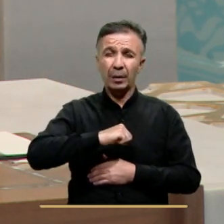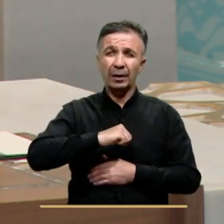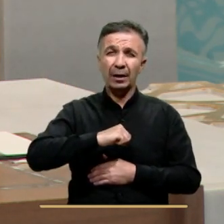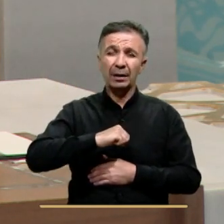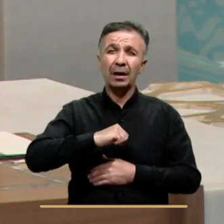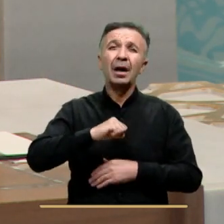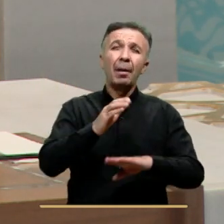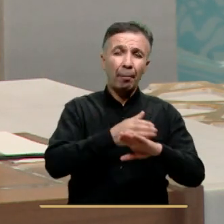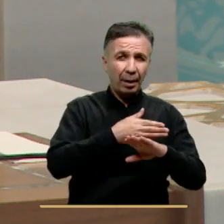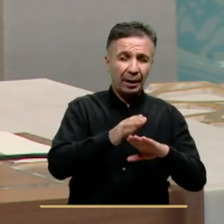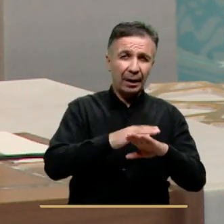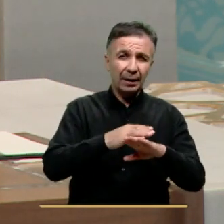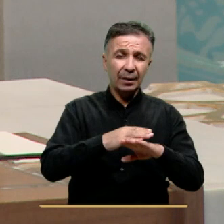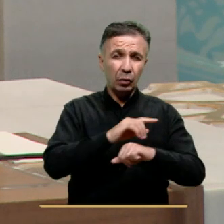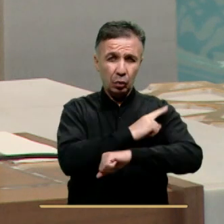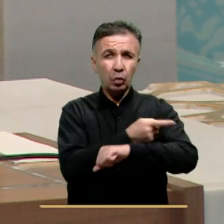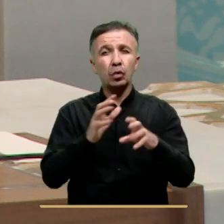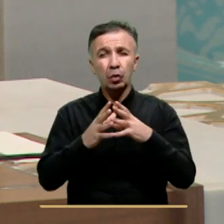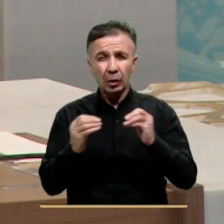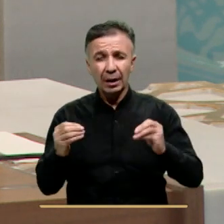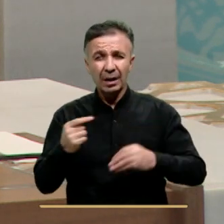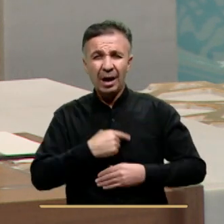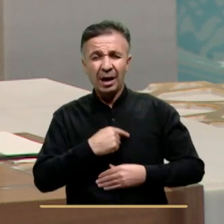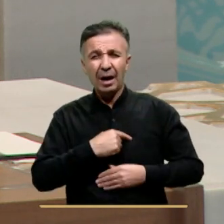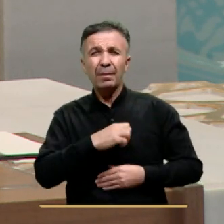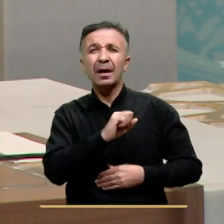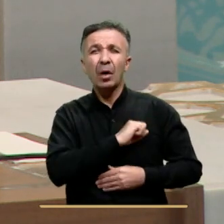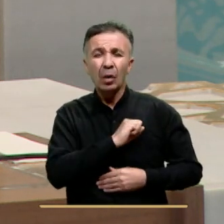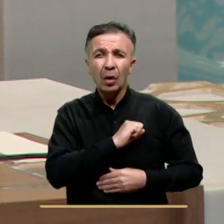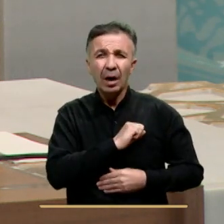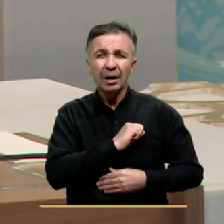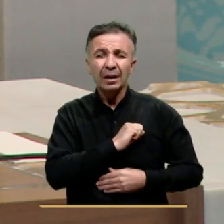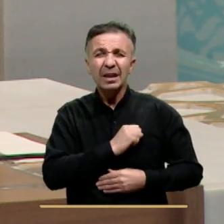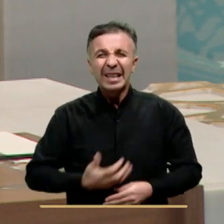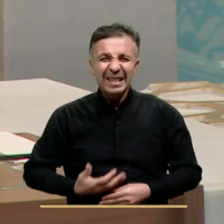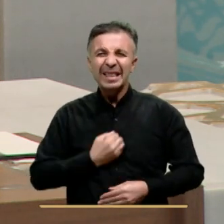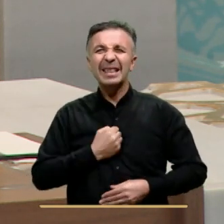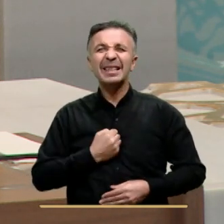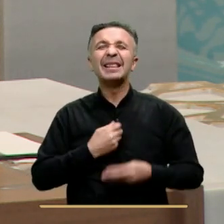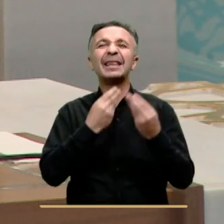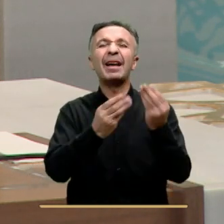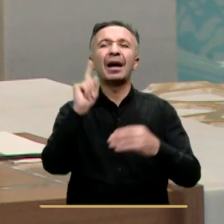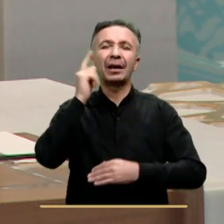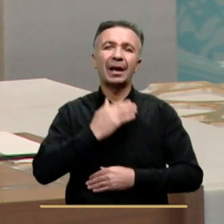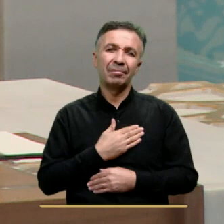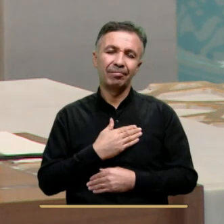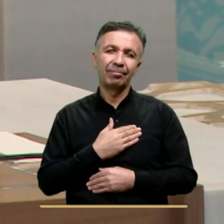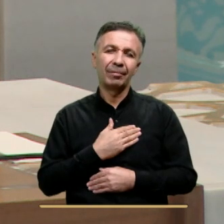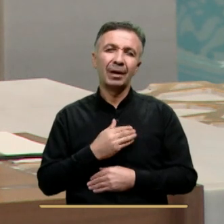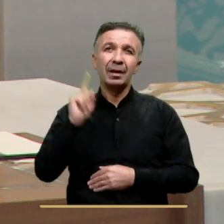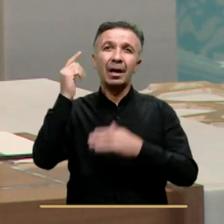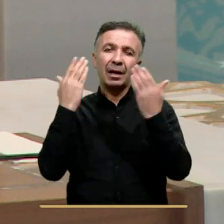et kalplerine darlık dağınıklık ve sıkıntı ver Ya